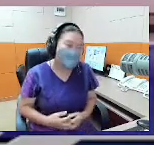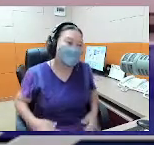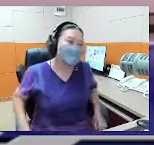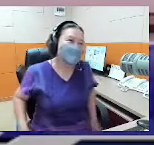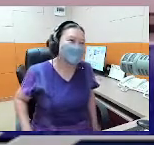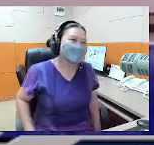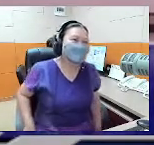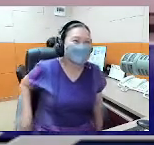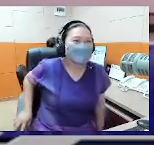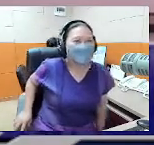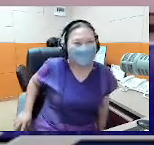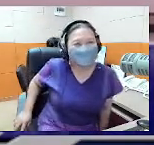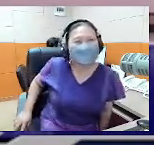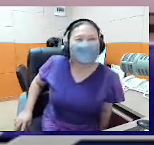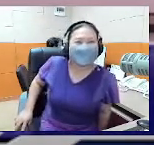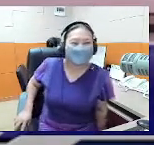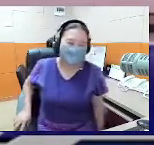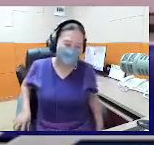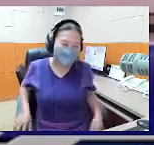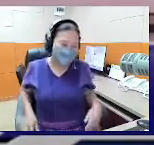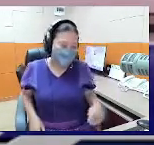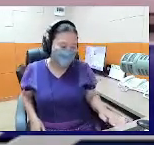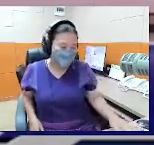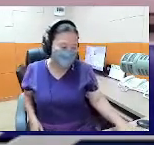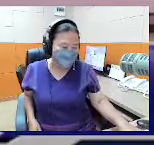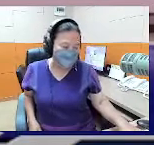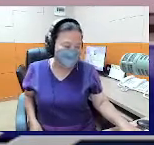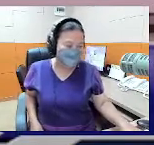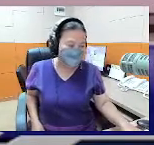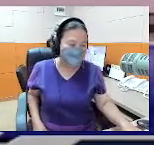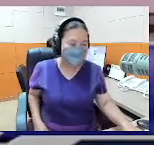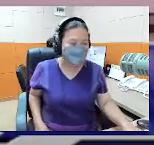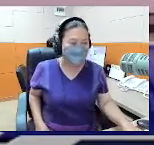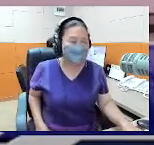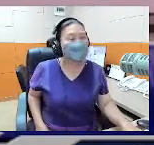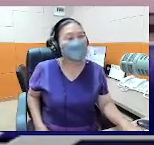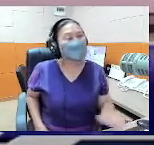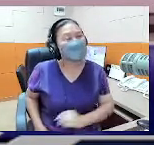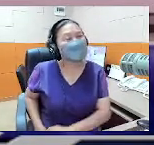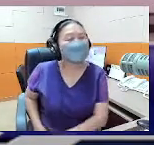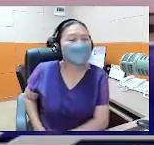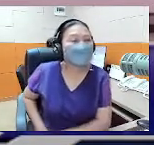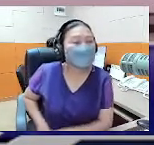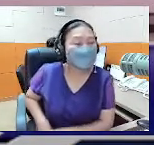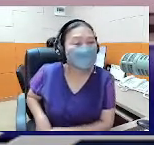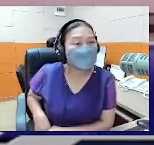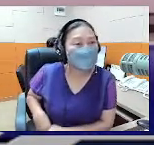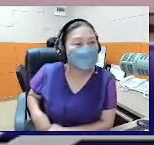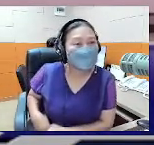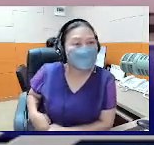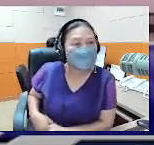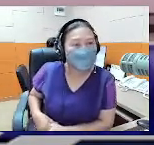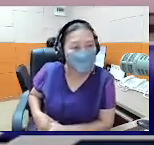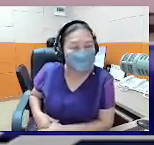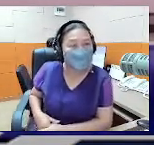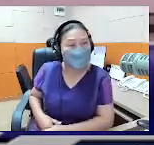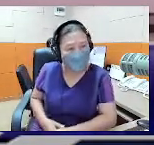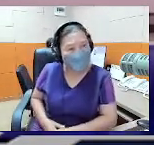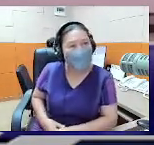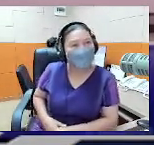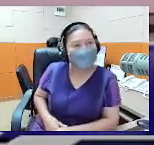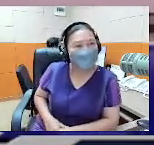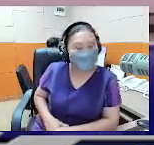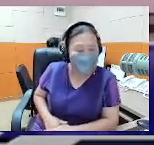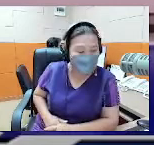เป็นยังไงคะ ค่ะก็หลักสูตรของเรานะคะเป็นหลักสูตรที่เน้นในเรื่องของการจัดการนะคะ